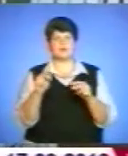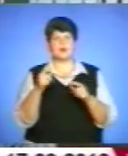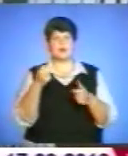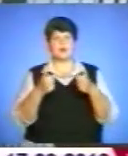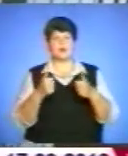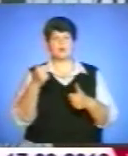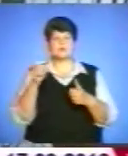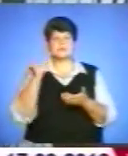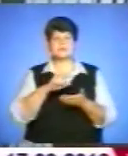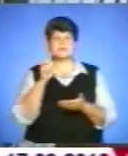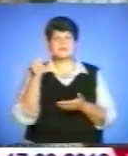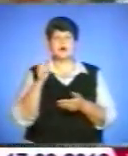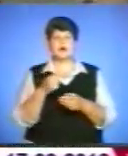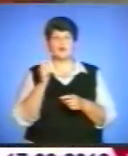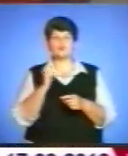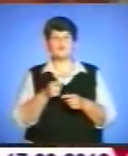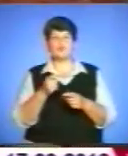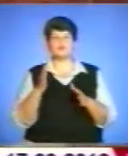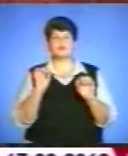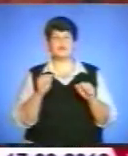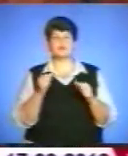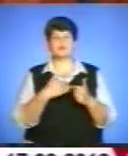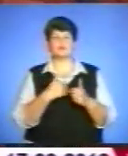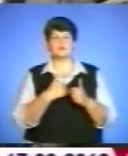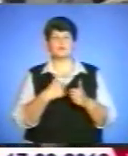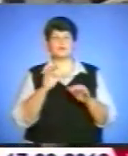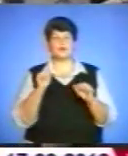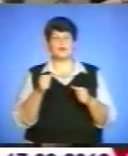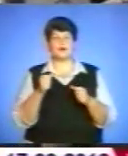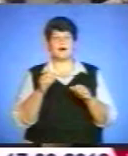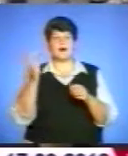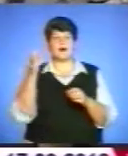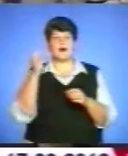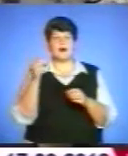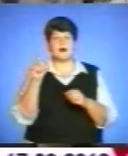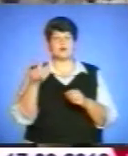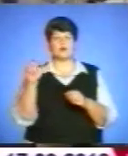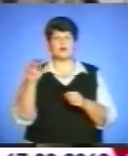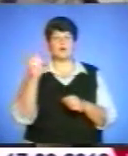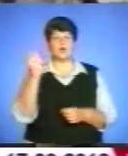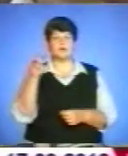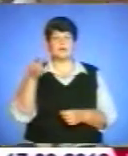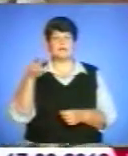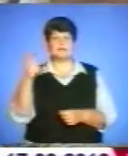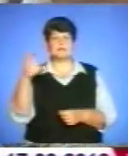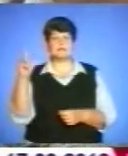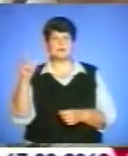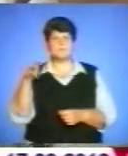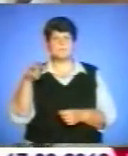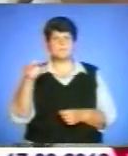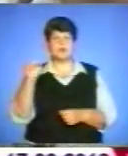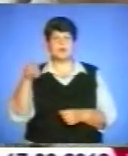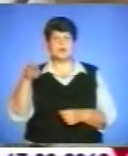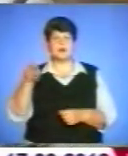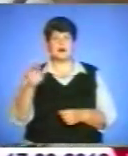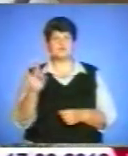пам'ятника. До акції збору коштів можуть долучитися усі охочі. Автор скульптури Олесь Маляр. Це є скульптор, він малював, в